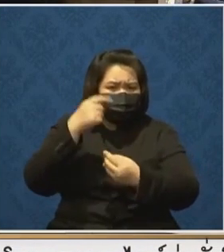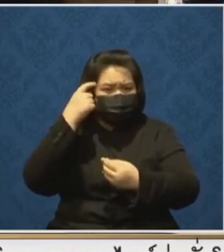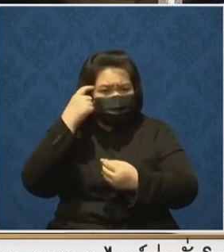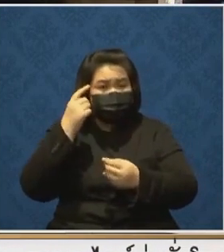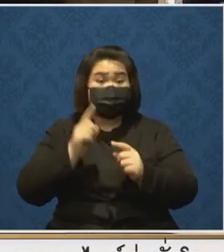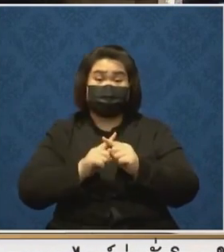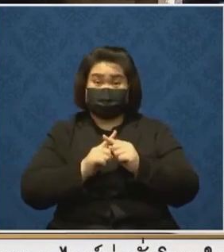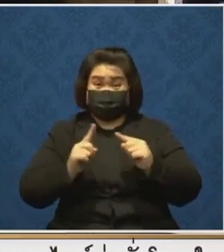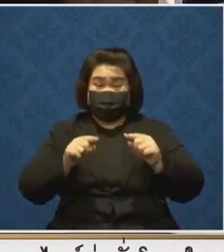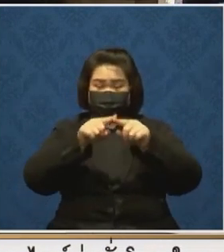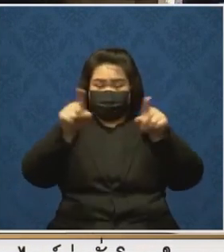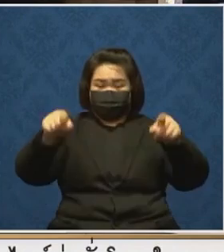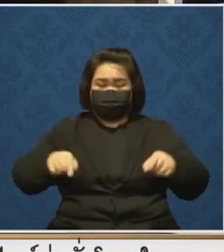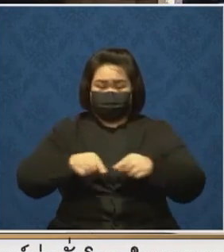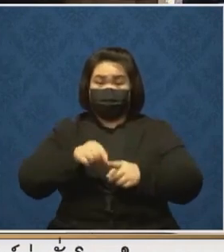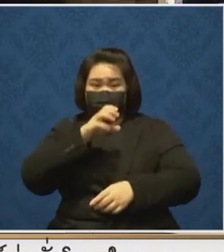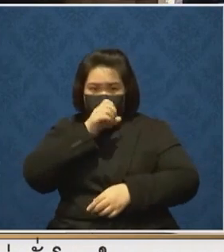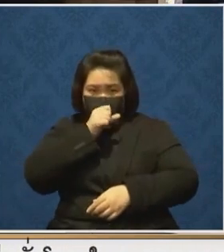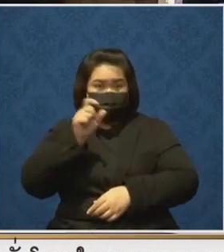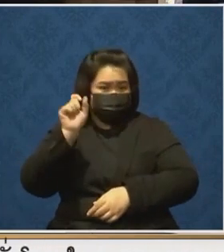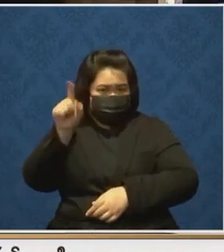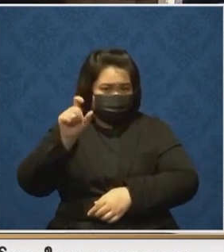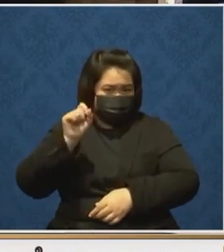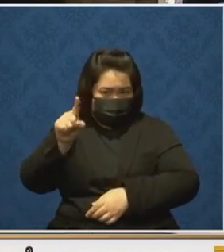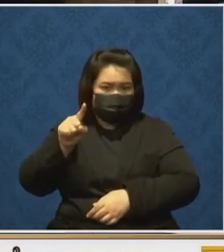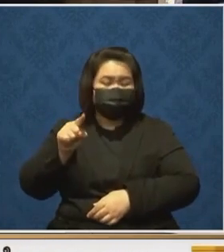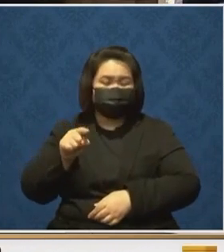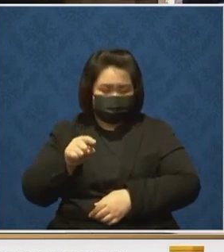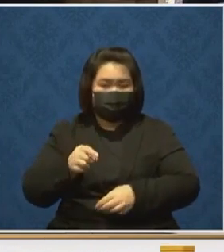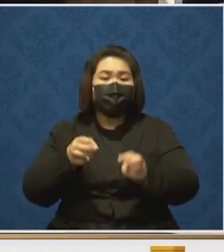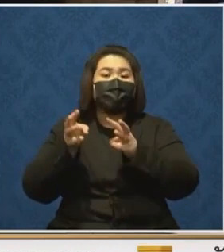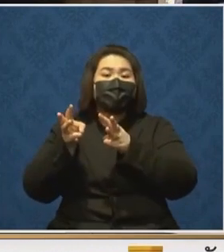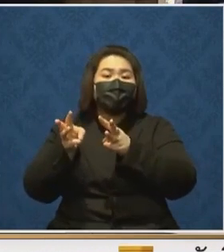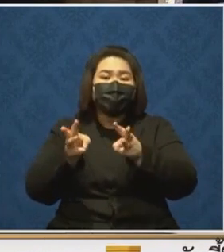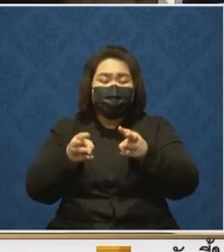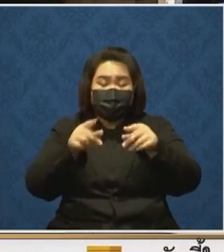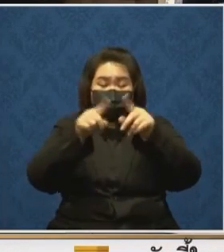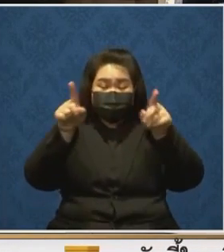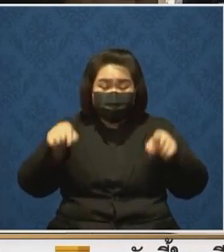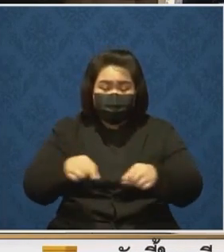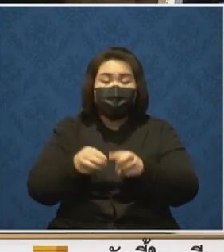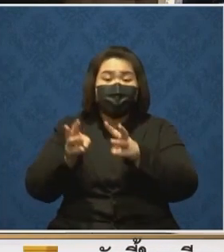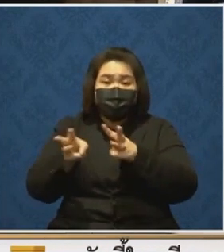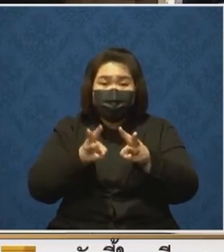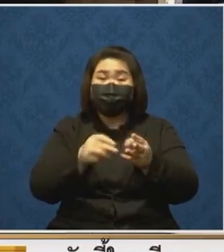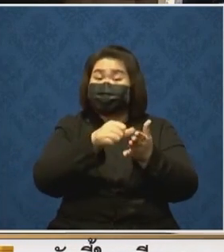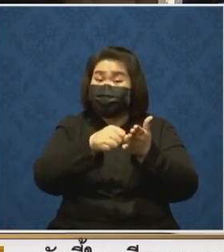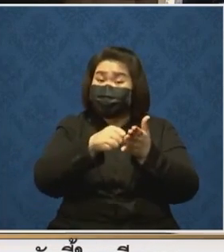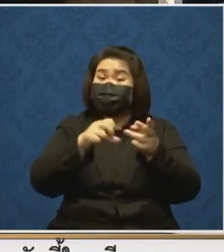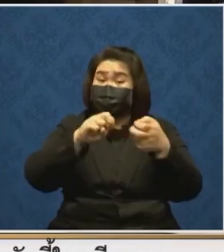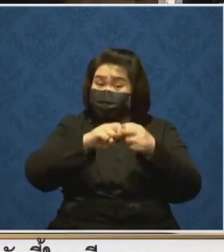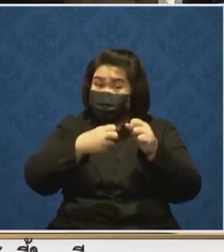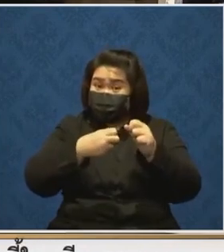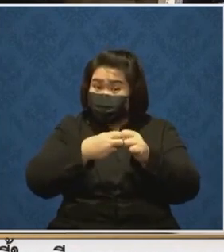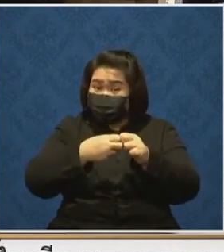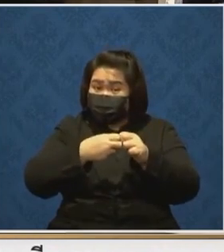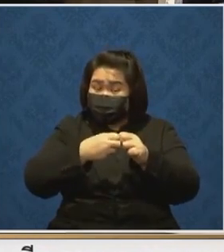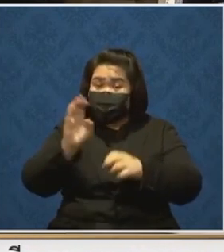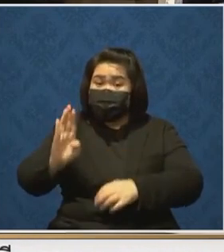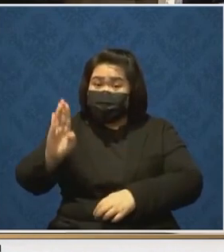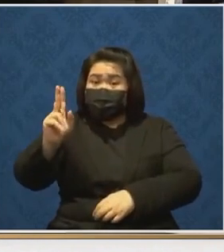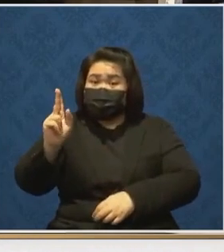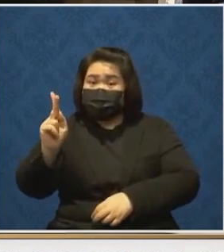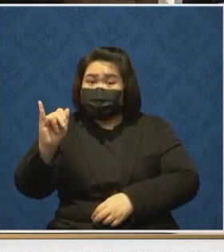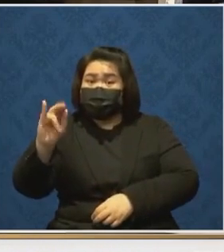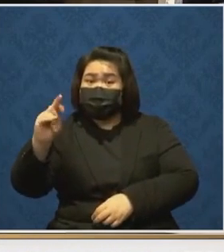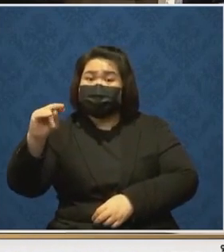บด่นที่สุดเรื่องแนวทางแก้ปัหาข้อพิภาษระหวางปริศั Kingsgate Consolidatedจำกัดและ